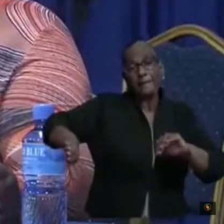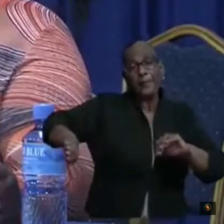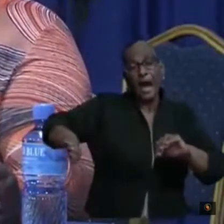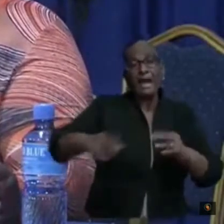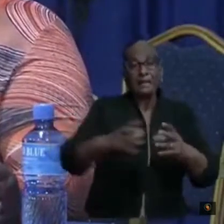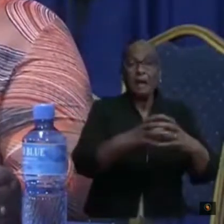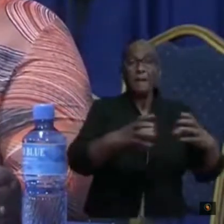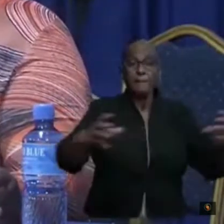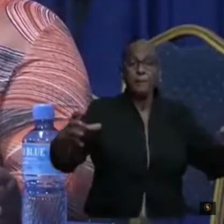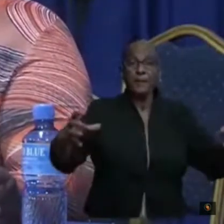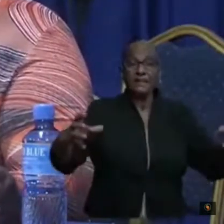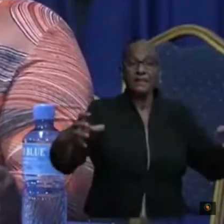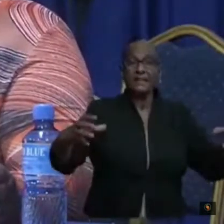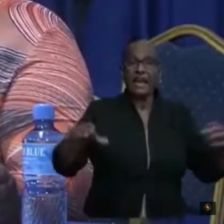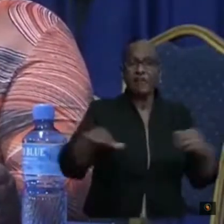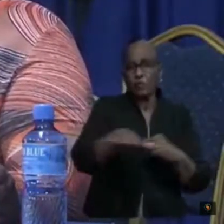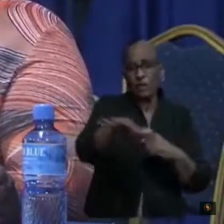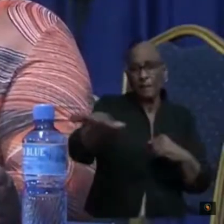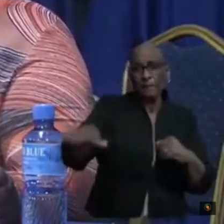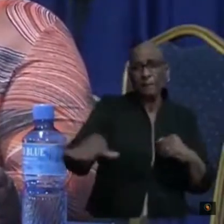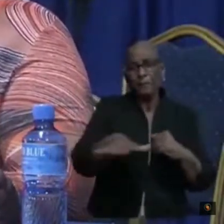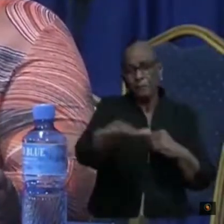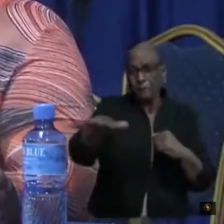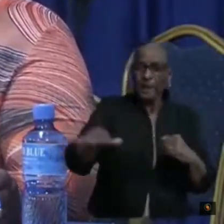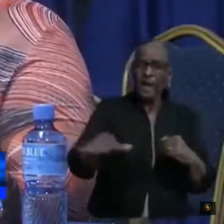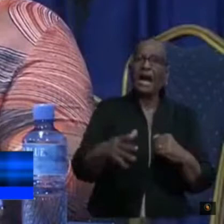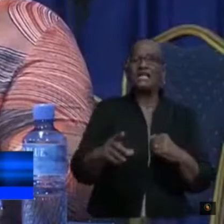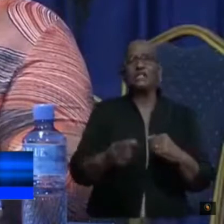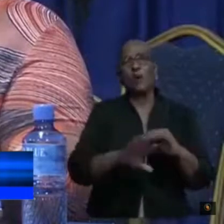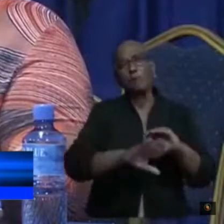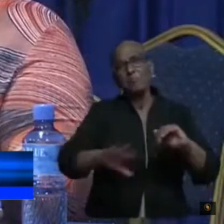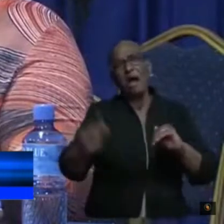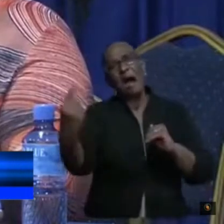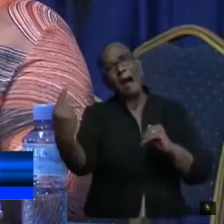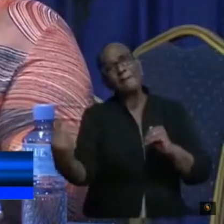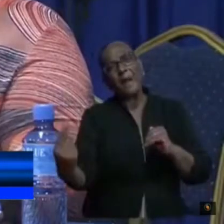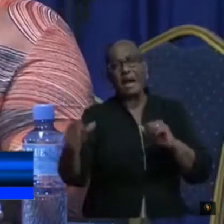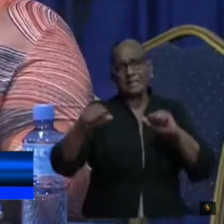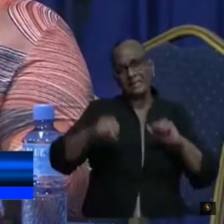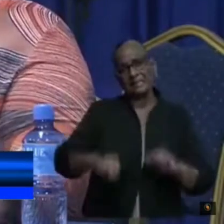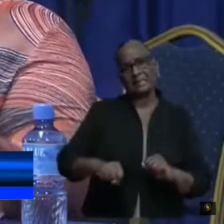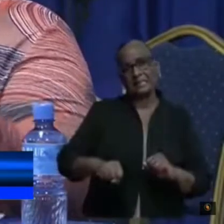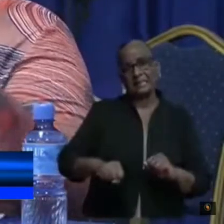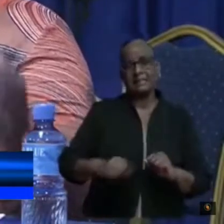dus een isolatieruimte wordt gecreëerd binnen de verschillende